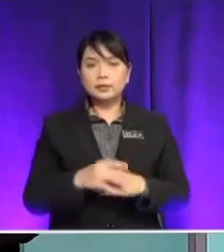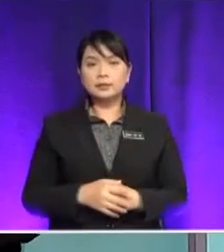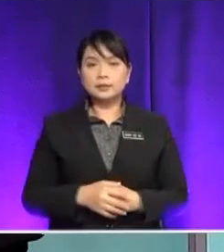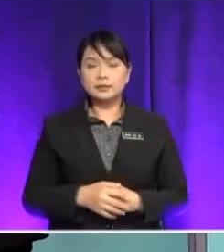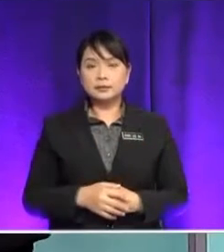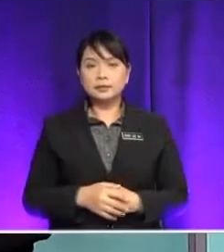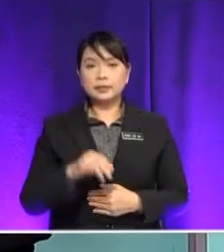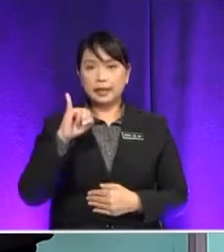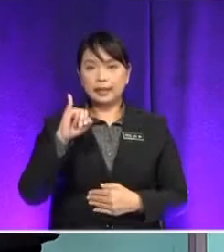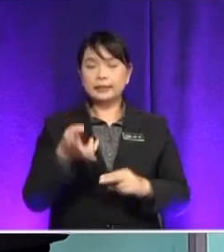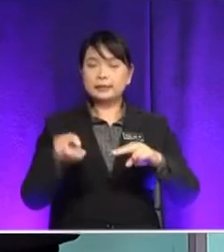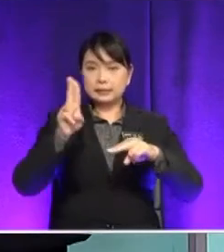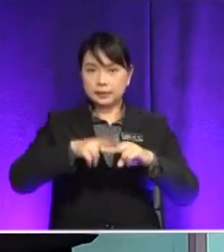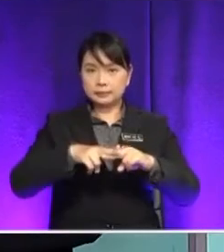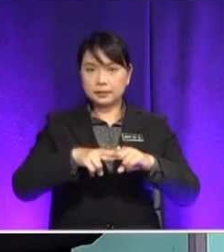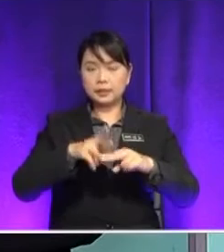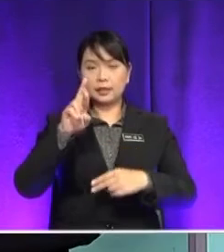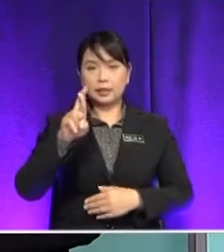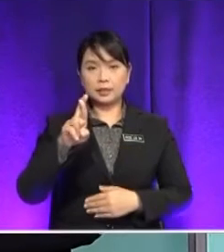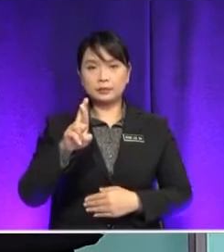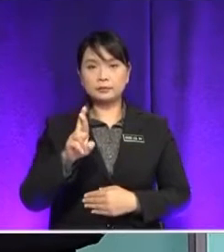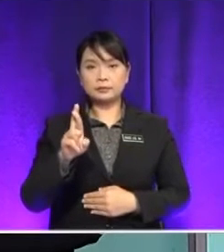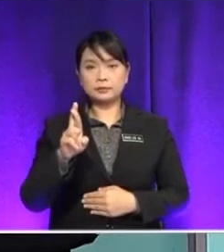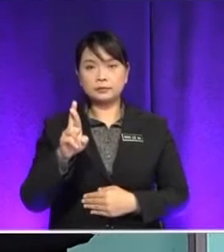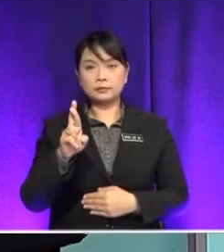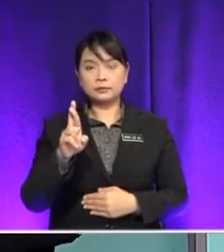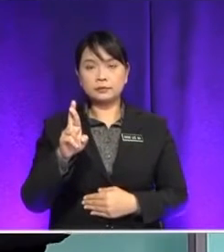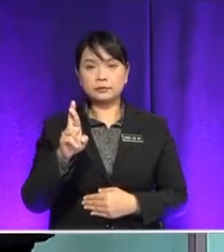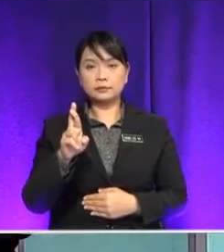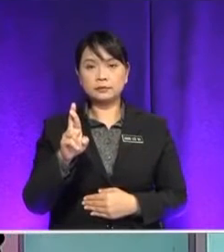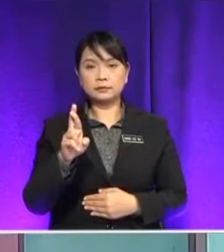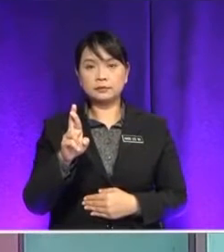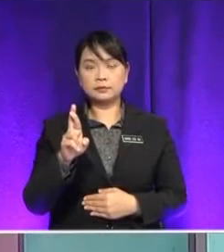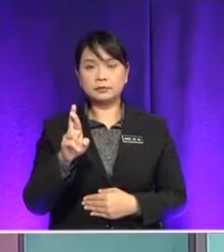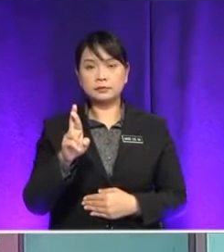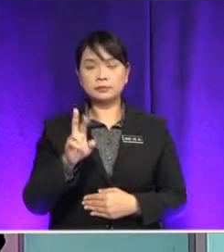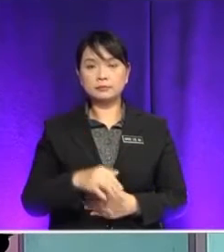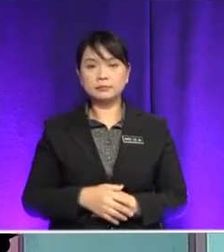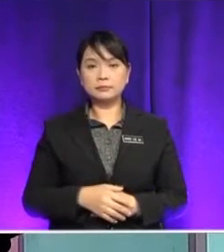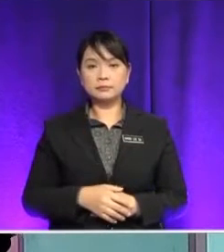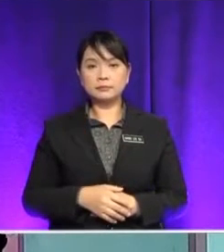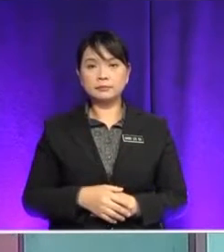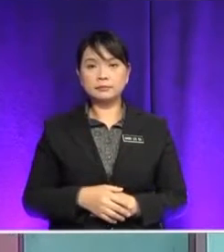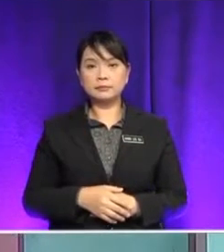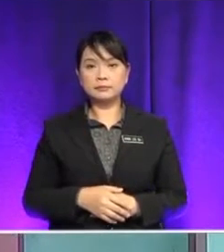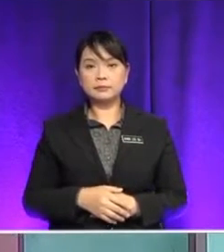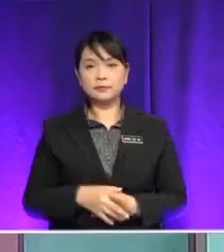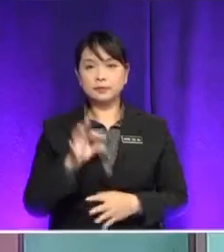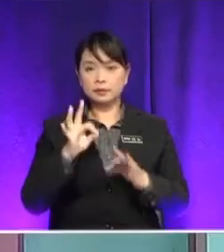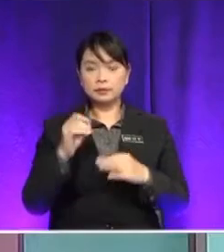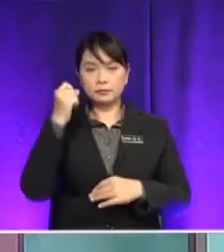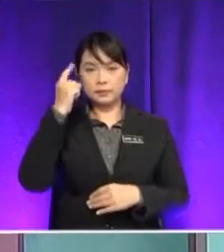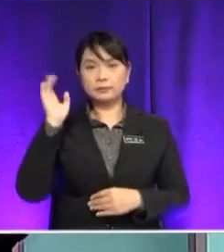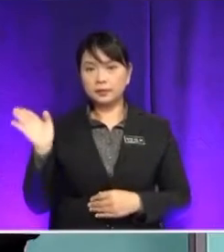aku yang berlaku kepada art hati-hati soalnya nah sekali kita paham yakni makhluk itu bodi dapat